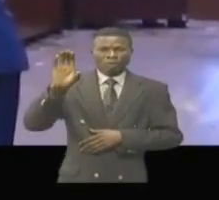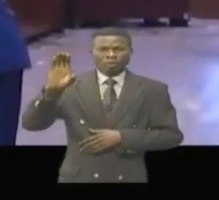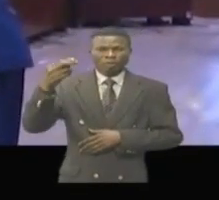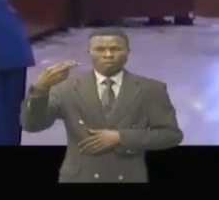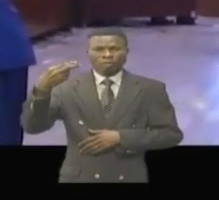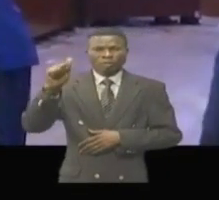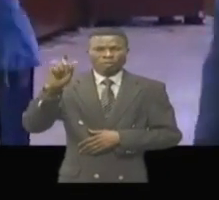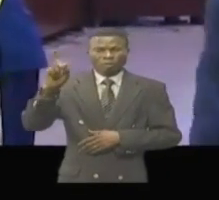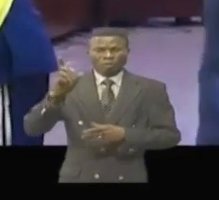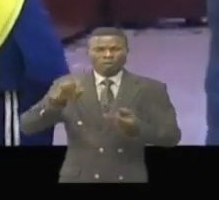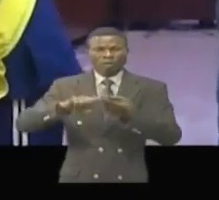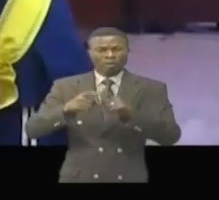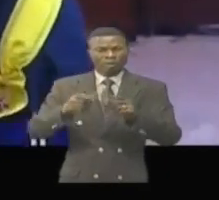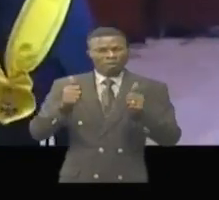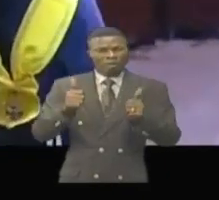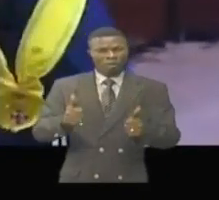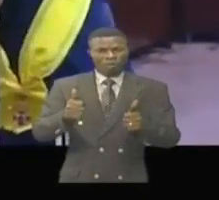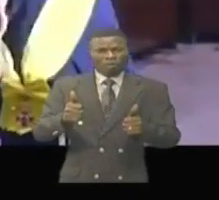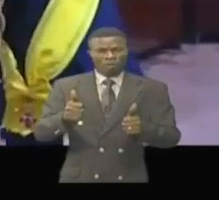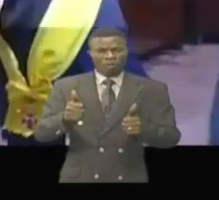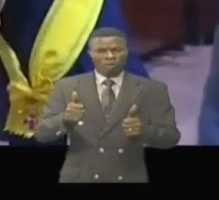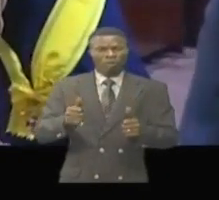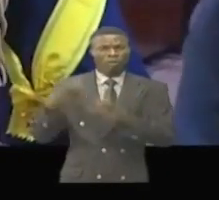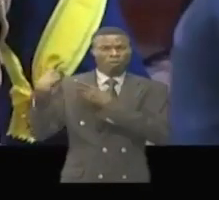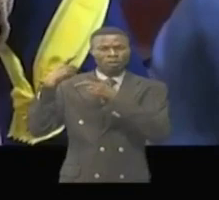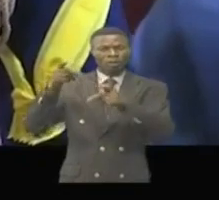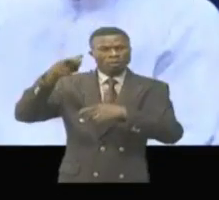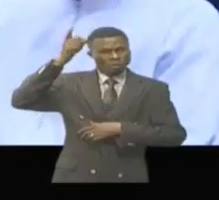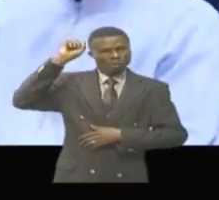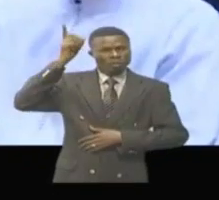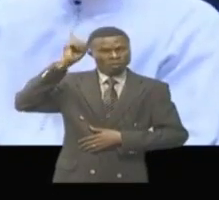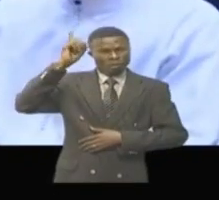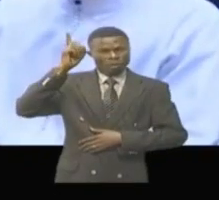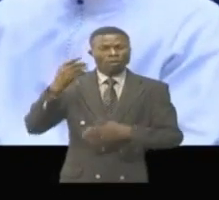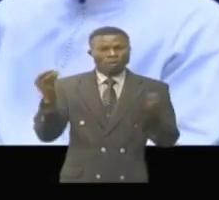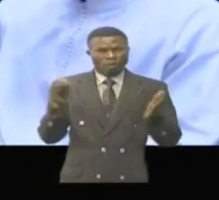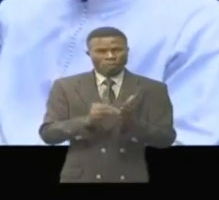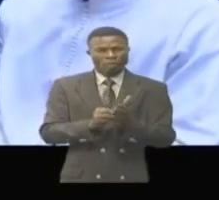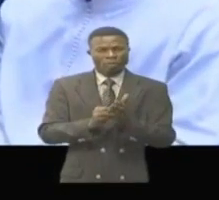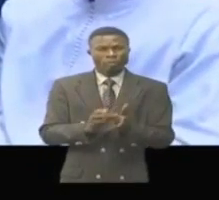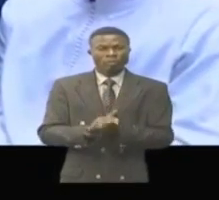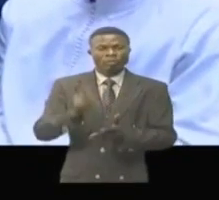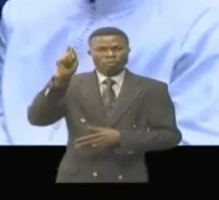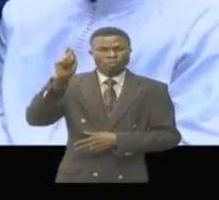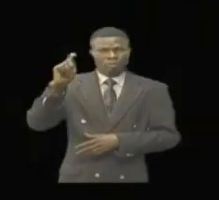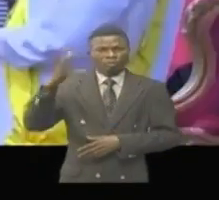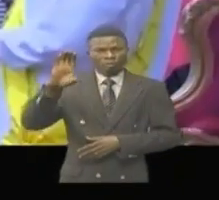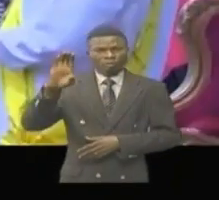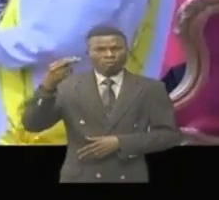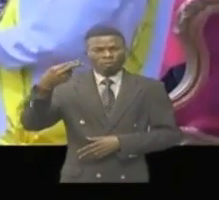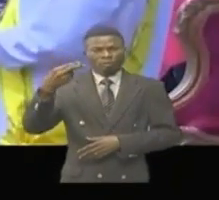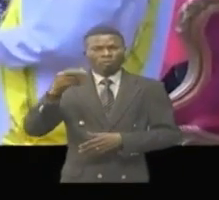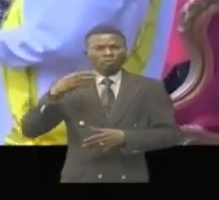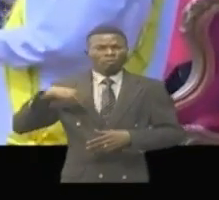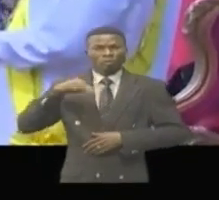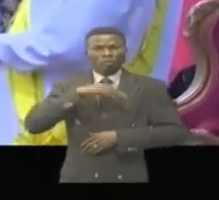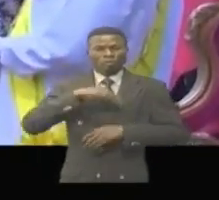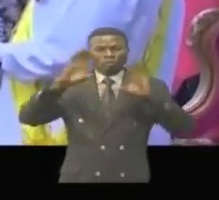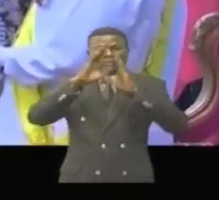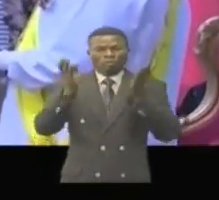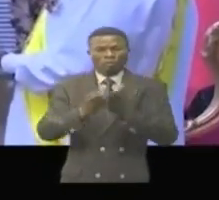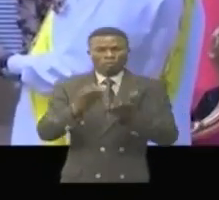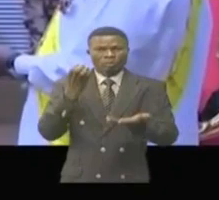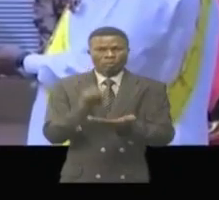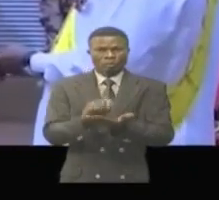d'excellentes relations d'amitié et de coopération depuis de longues années. Bien plus, le Tchad est membre de la Communauté économique des